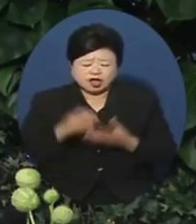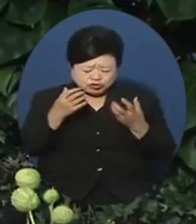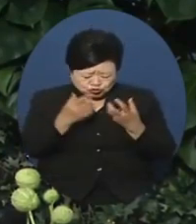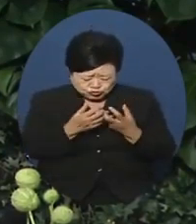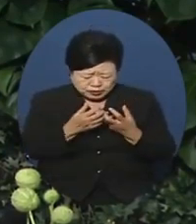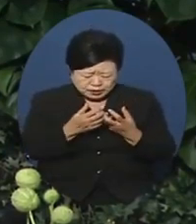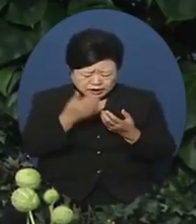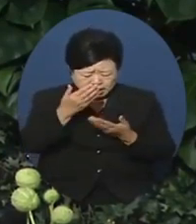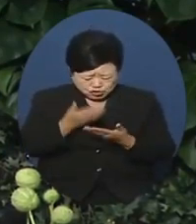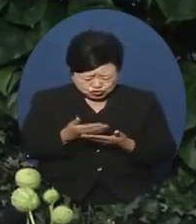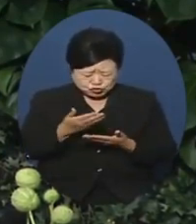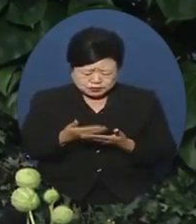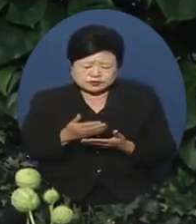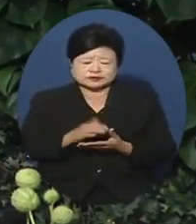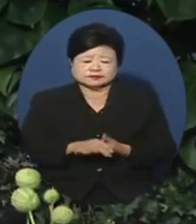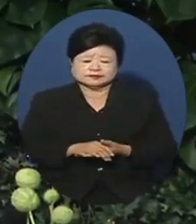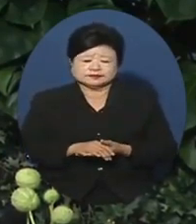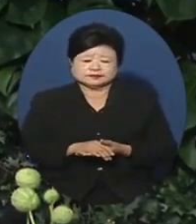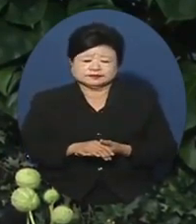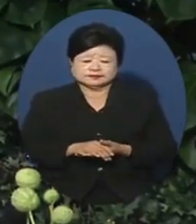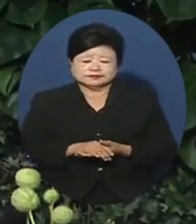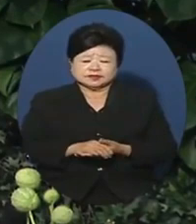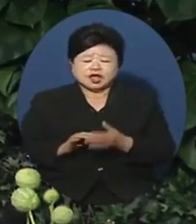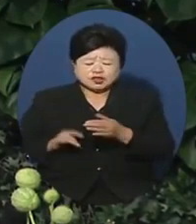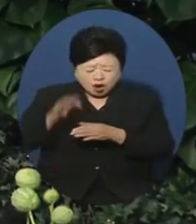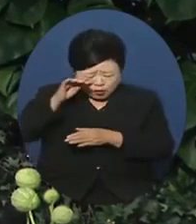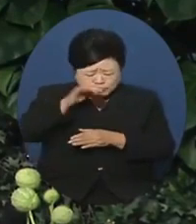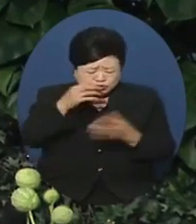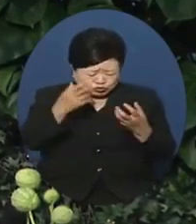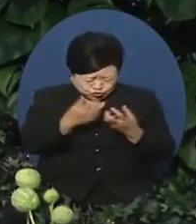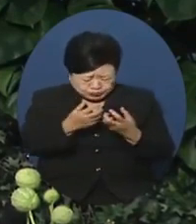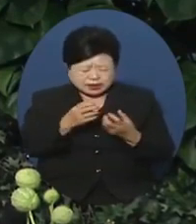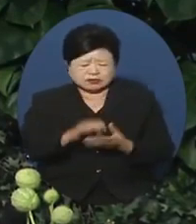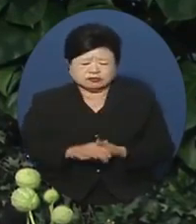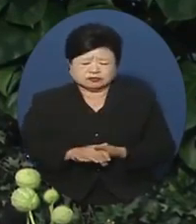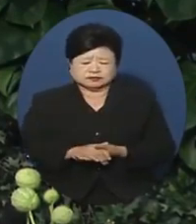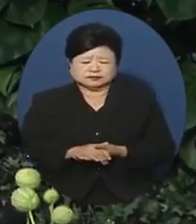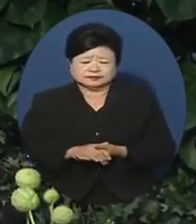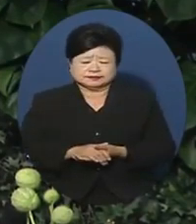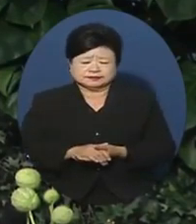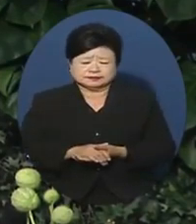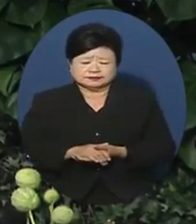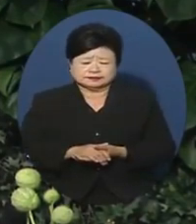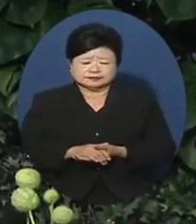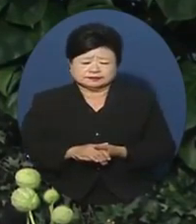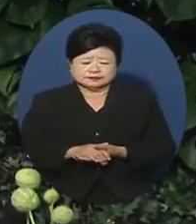충만하게 해 주십시오. 넘치고 충만하고